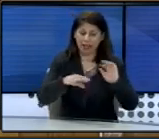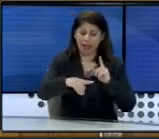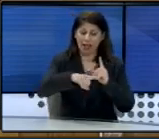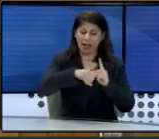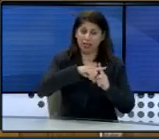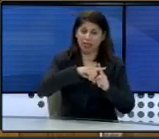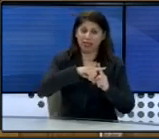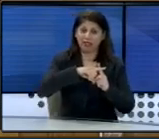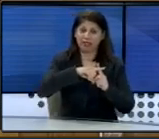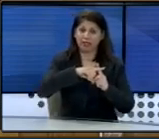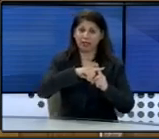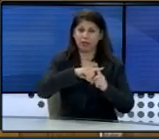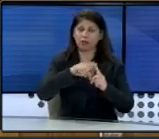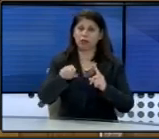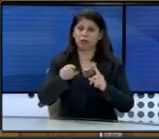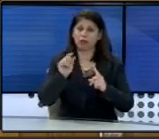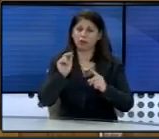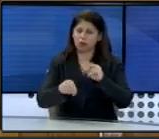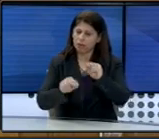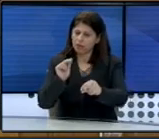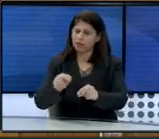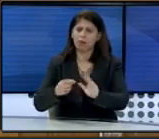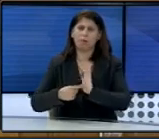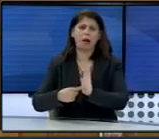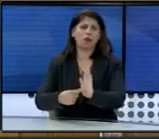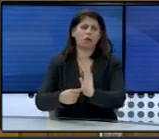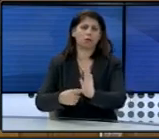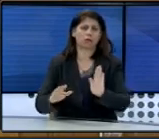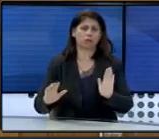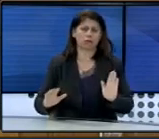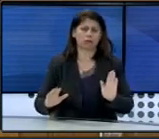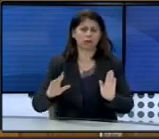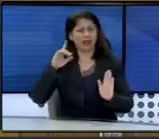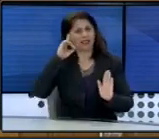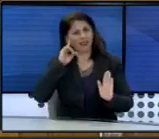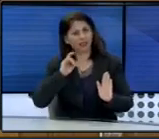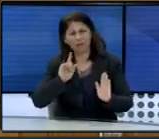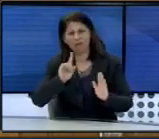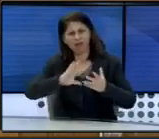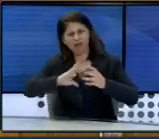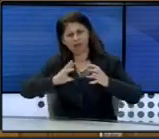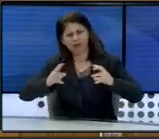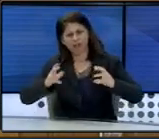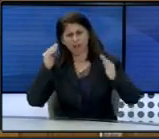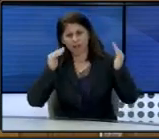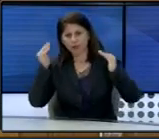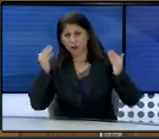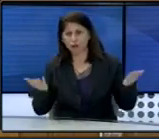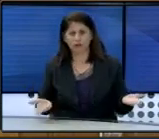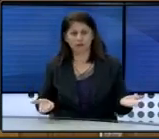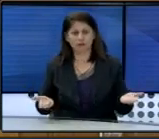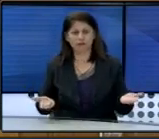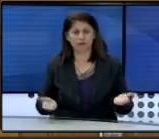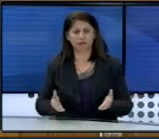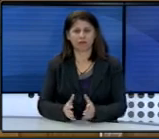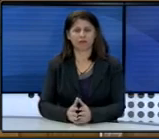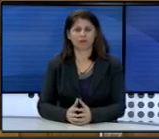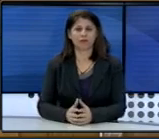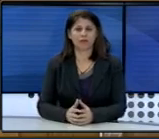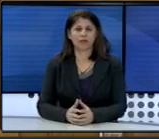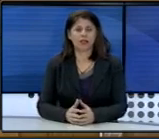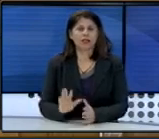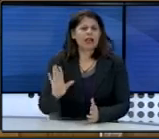θετική εστάσεις πολύ συγκεκριμένες και ψηφίσαμε παρόν. Τα δεδομένα μην τα αφισβητούμε. Αλλιώς δεν